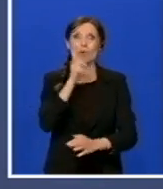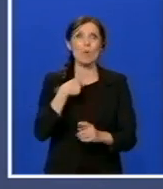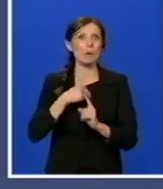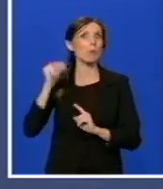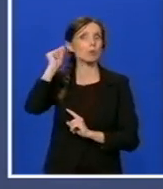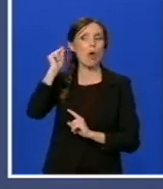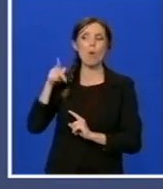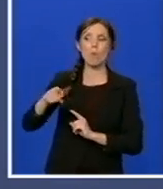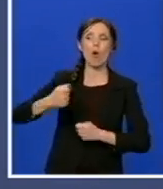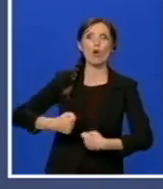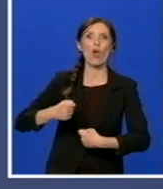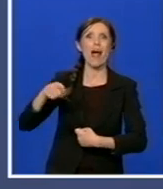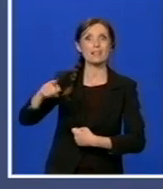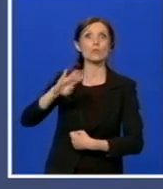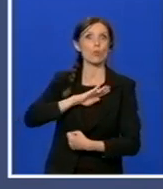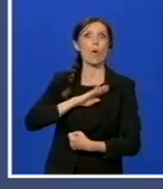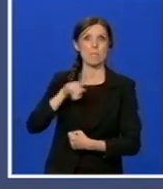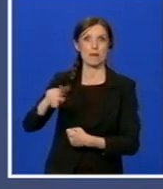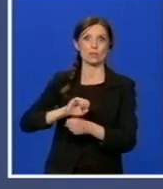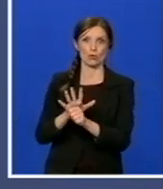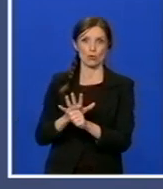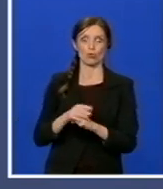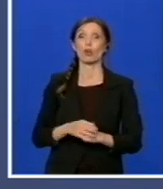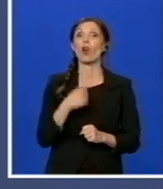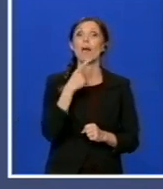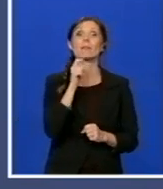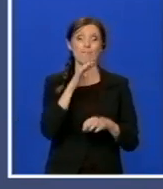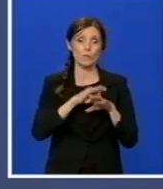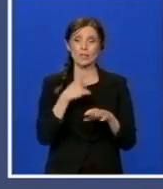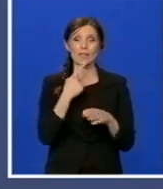Hvala vam. Možemo preći na pitanja. Izvolite.